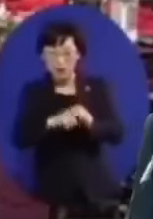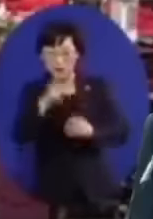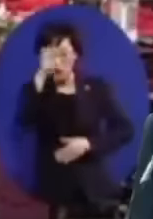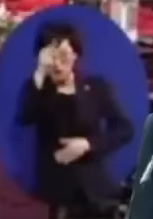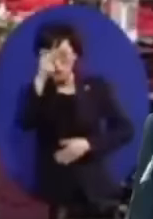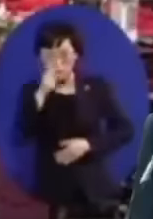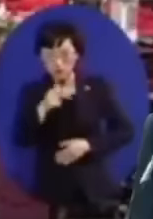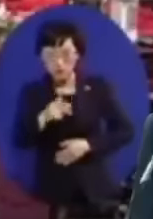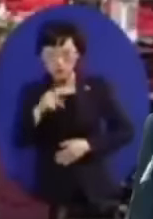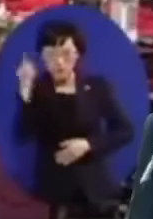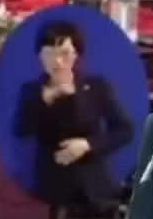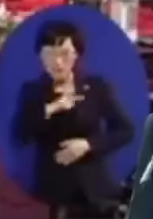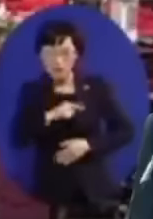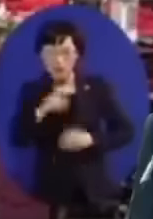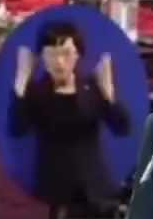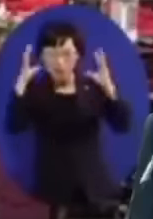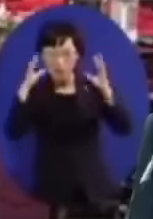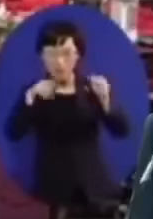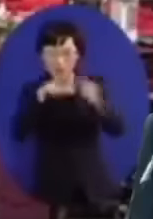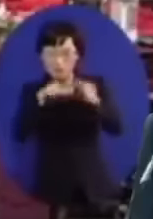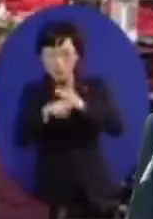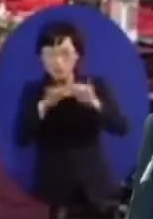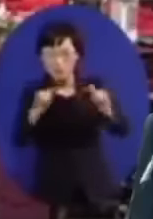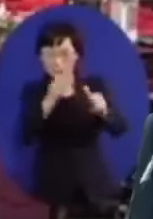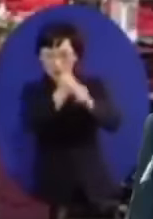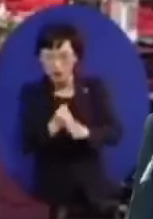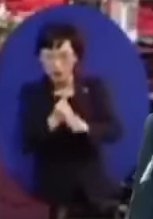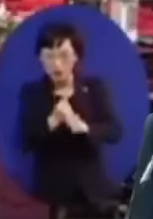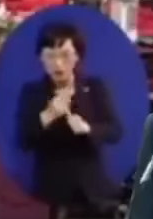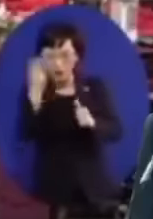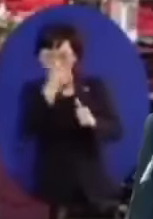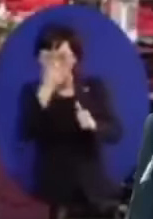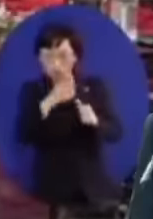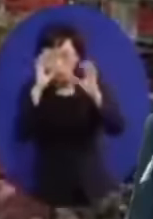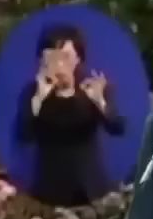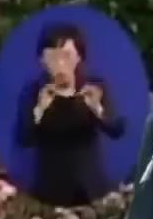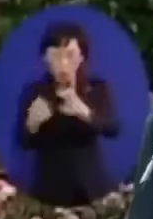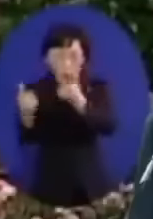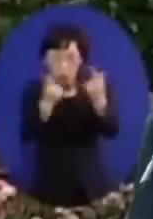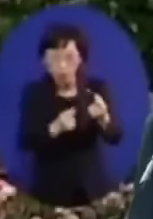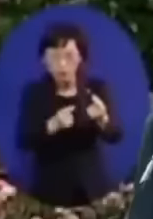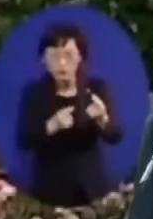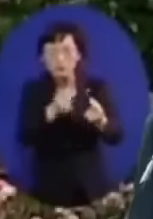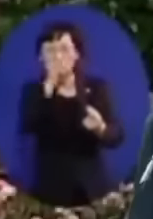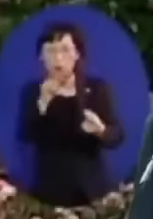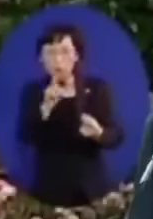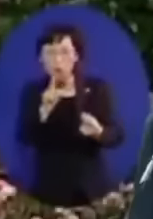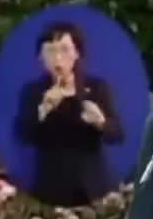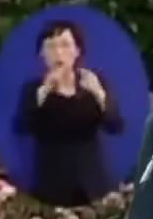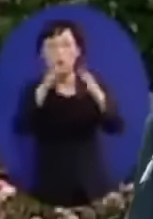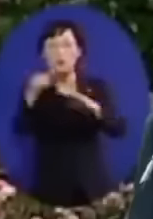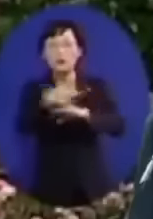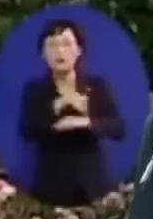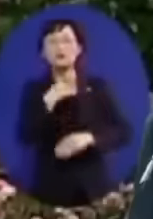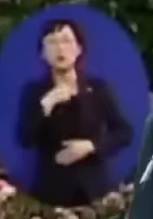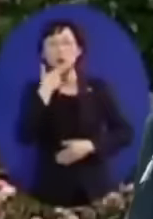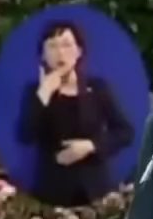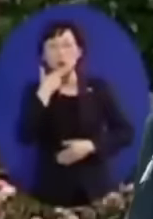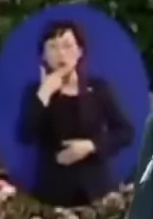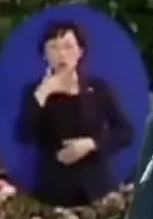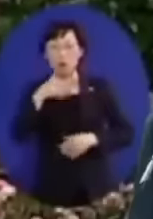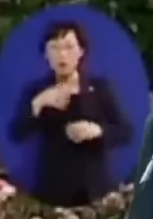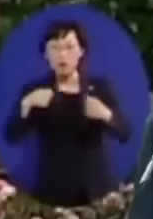살해범들을 조사했더니 공통점이 발견되었습니다. 이들은 교회에 가본 적이 없고 폭력적인 TV나 게임에 빠져